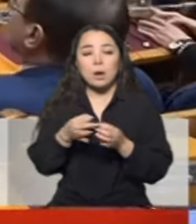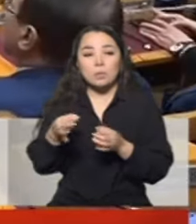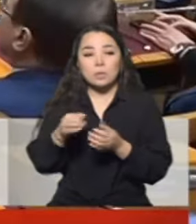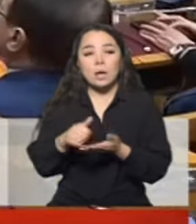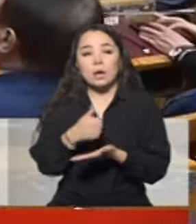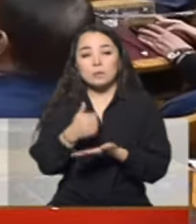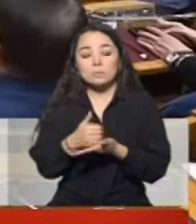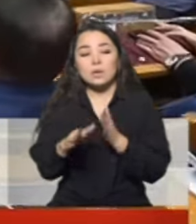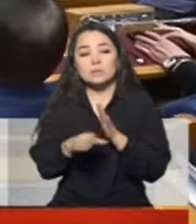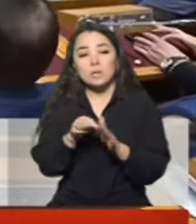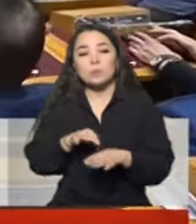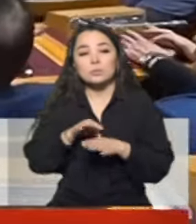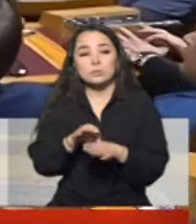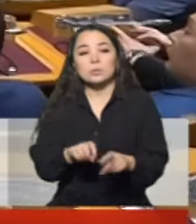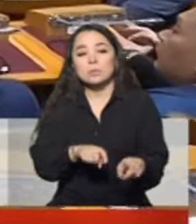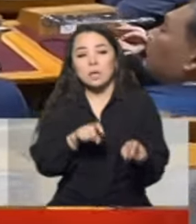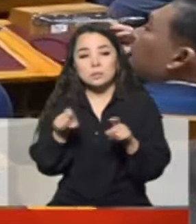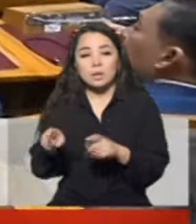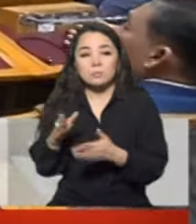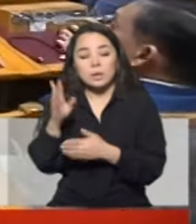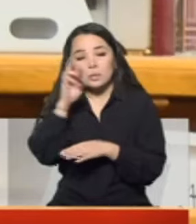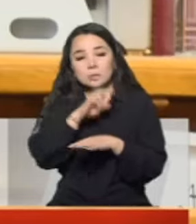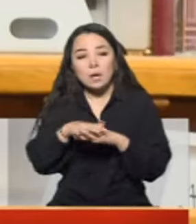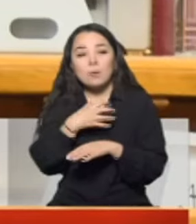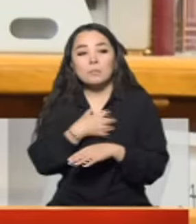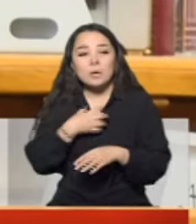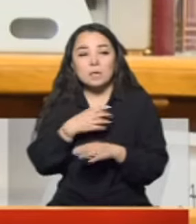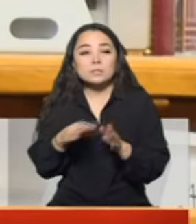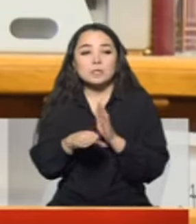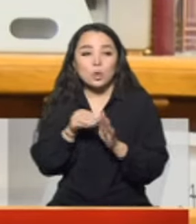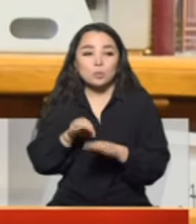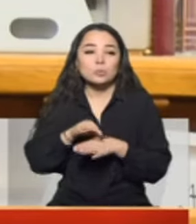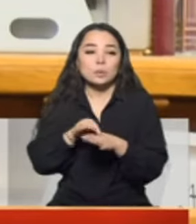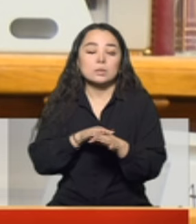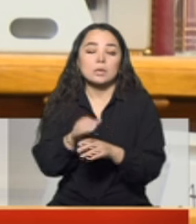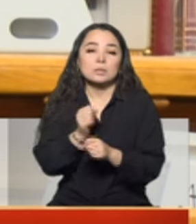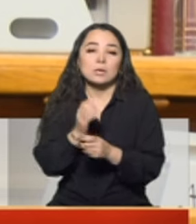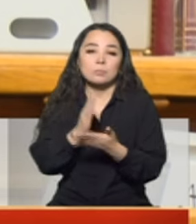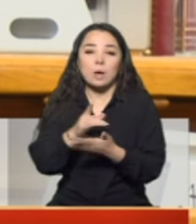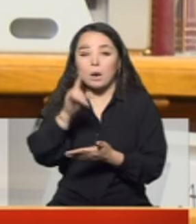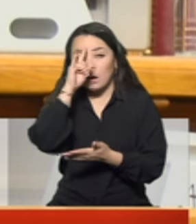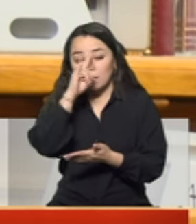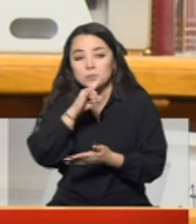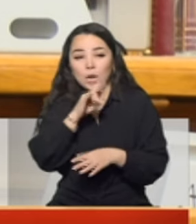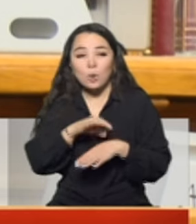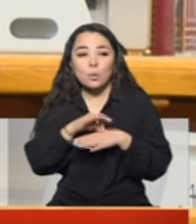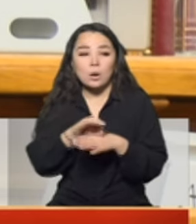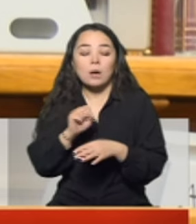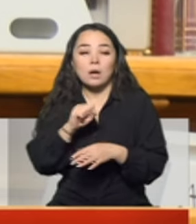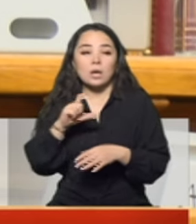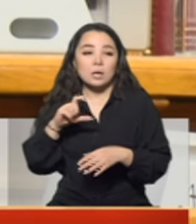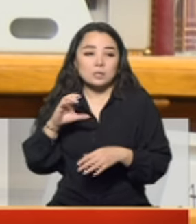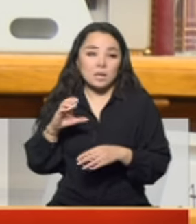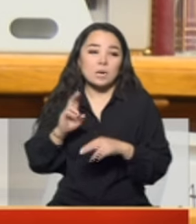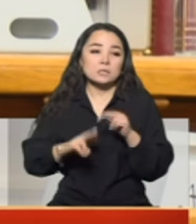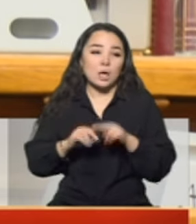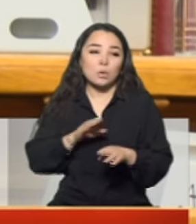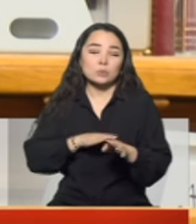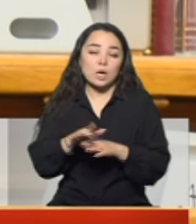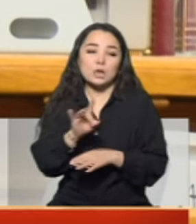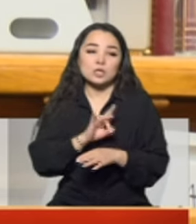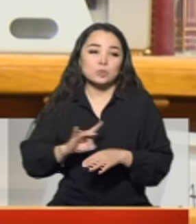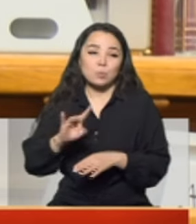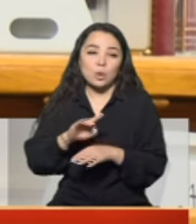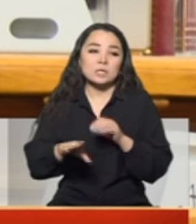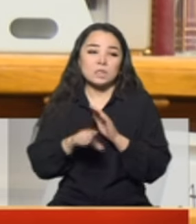әкімдерін сайлауды қолға алдық. Елімізде аса маңызды мәселелер референдумға шығарылады. Қазақстанда өткізілген АЕС салу мәселесі бойынша